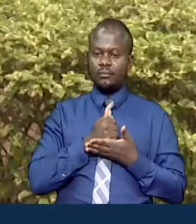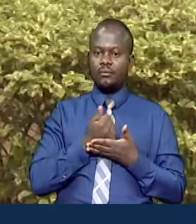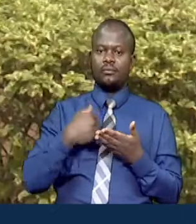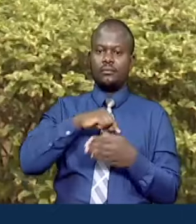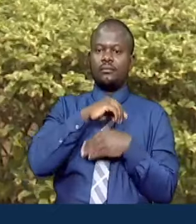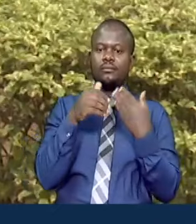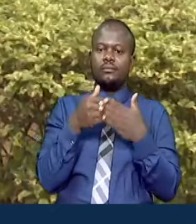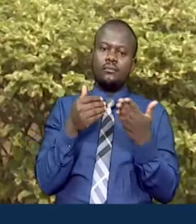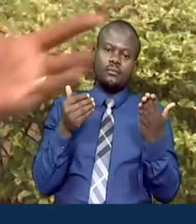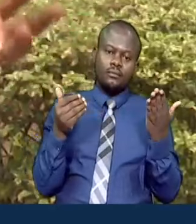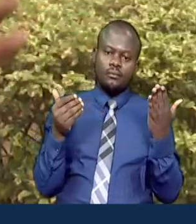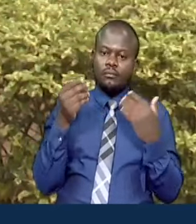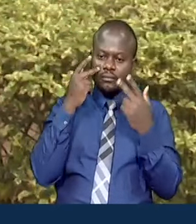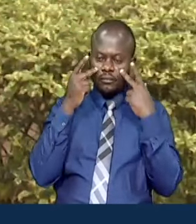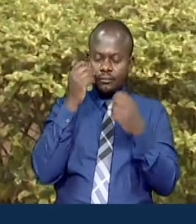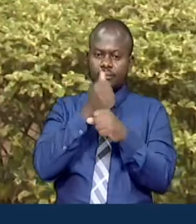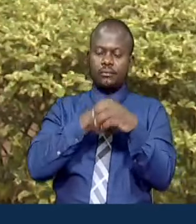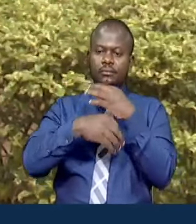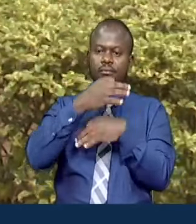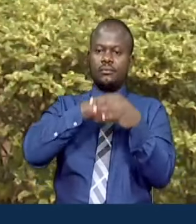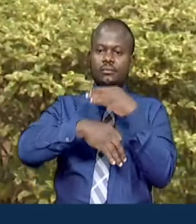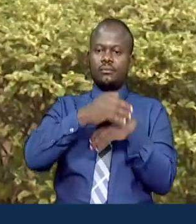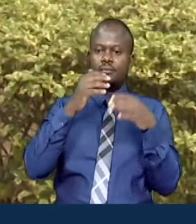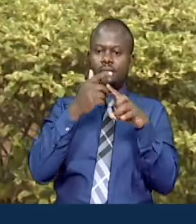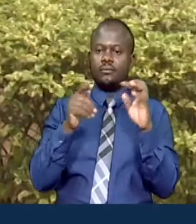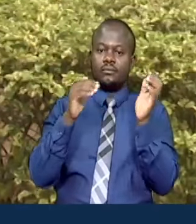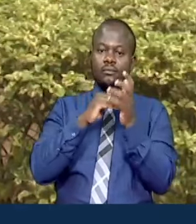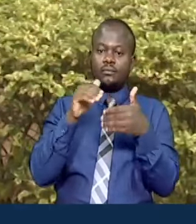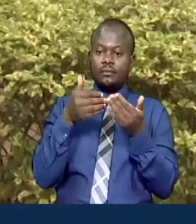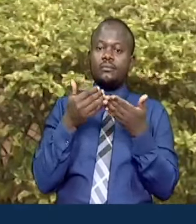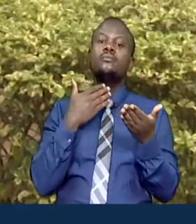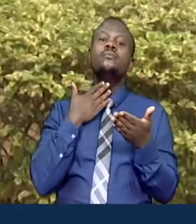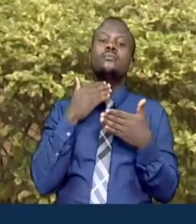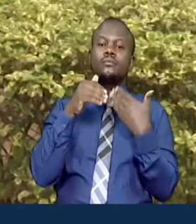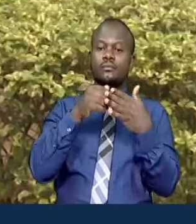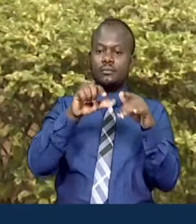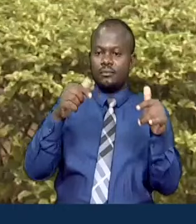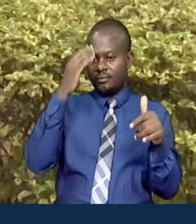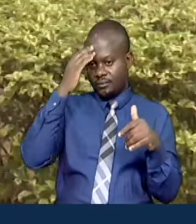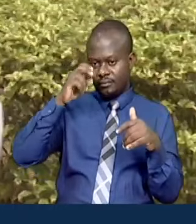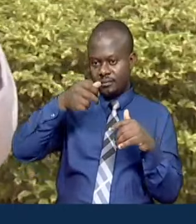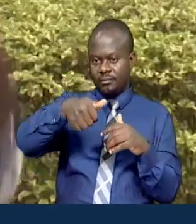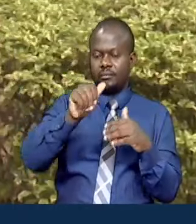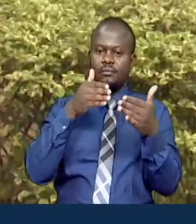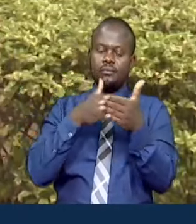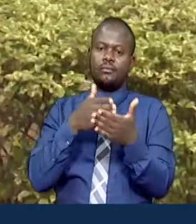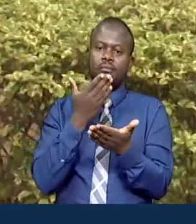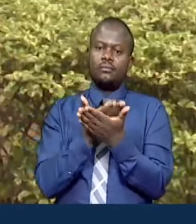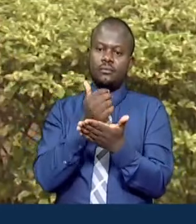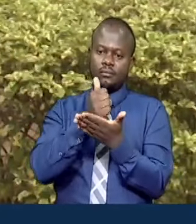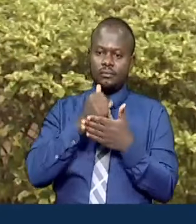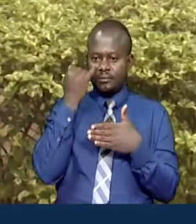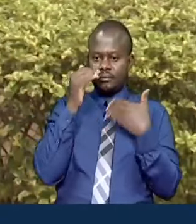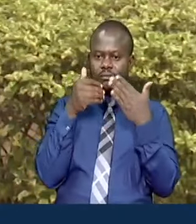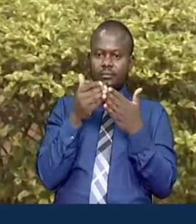umushinga kuba turi munini cyane wo kuza gukora uruganda runini, ariko hagatoye turashaka ku butaka ko niyo mbogo zihari, turashaka ko dufasha kugira ngo niba yabishinga